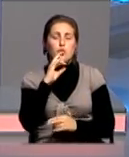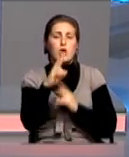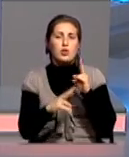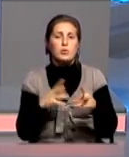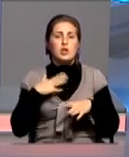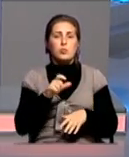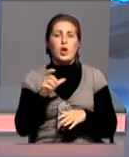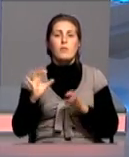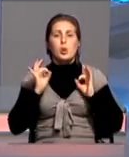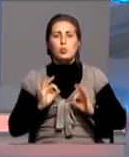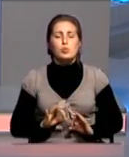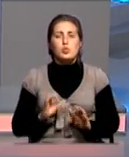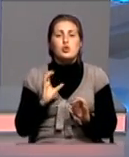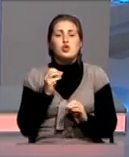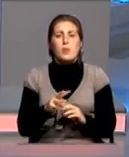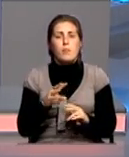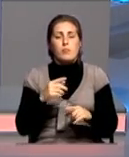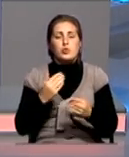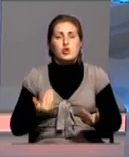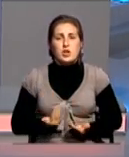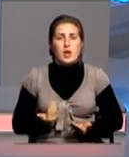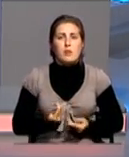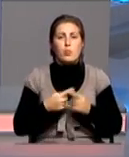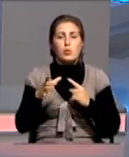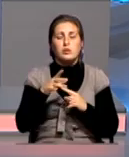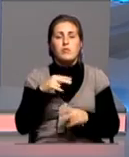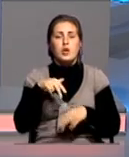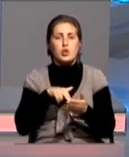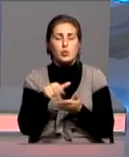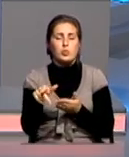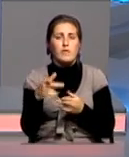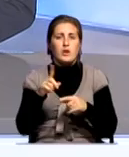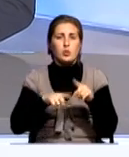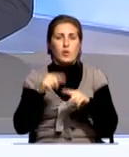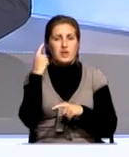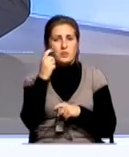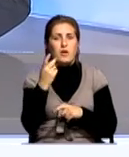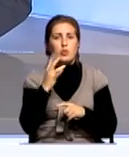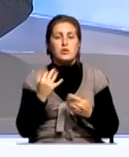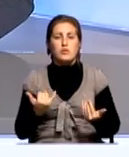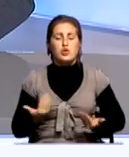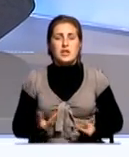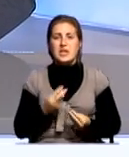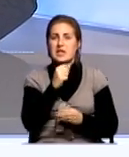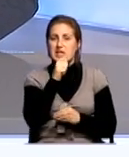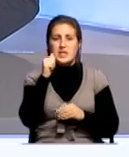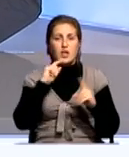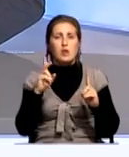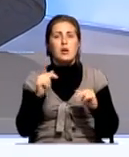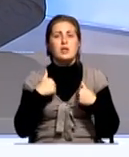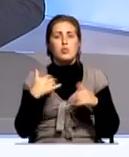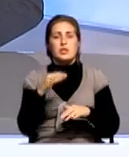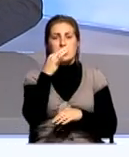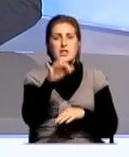в прокуратуру с чем собственно жители полуострова идут в родное ведомство Ну на сегодняшний день ни для кого не секрет что как я уже